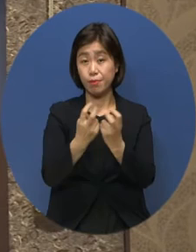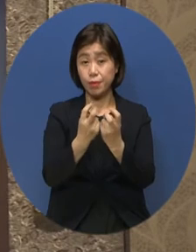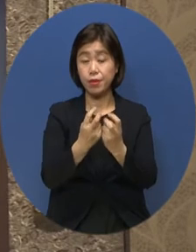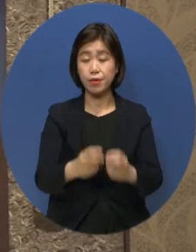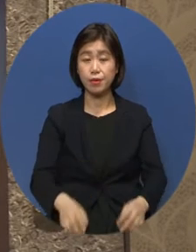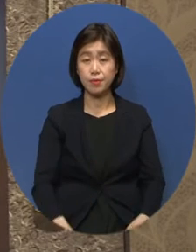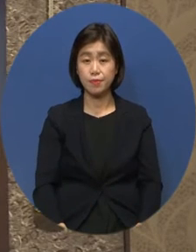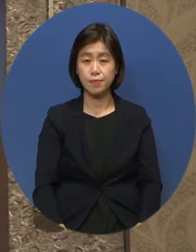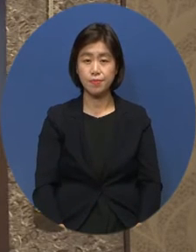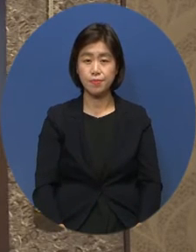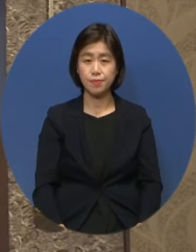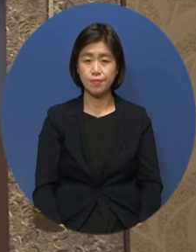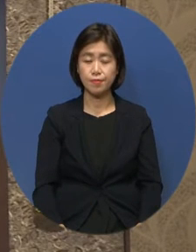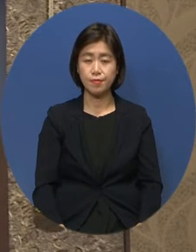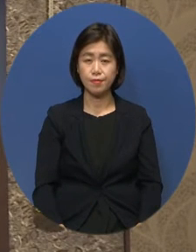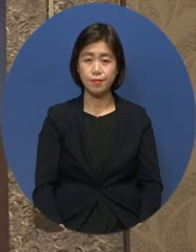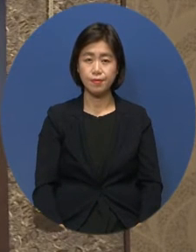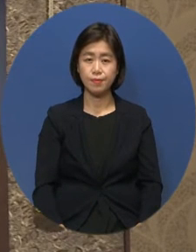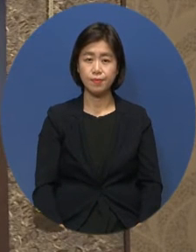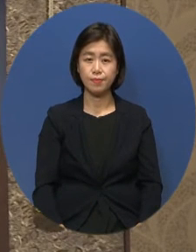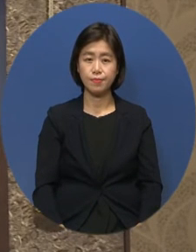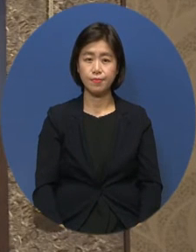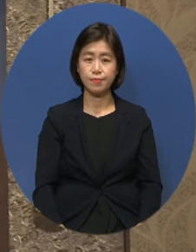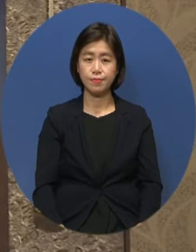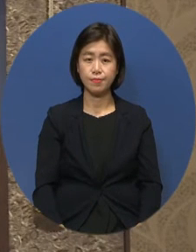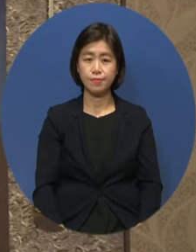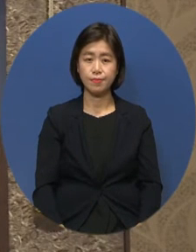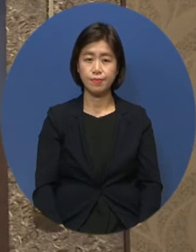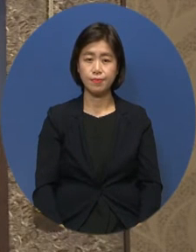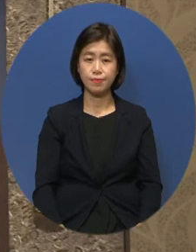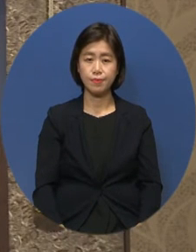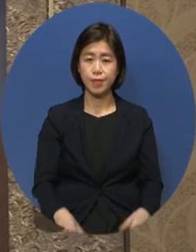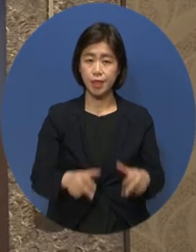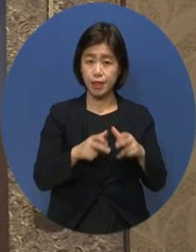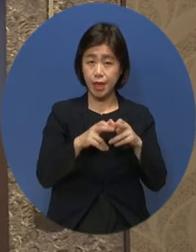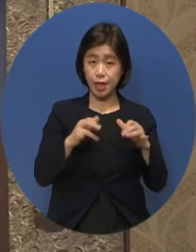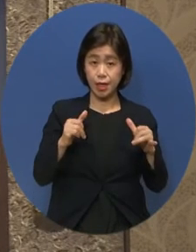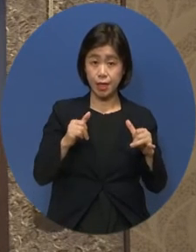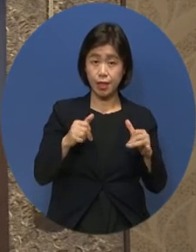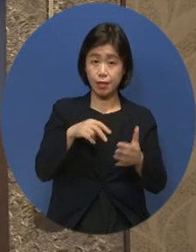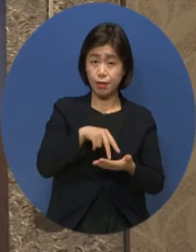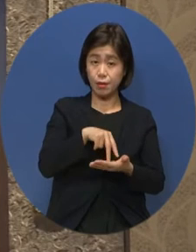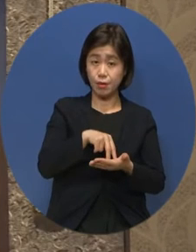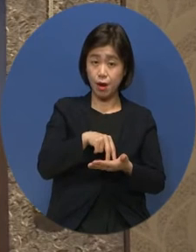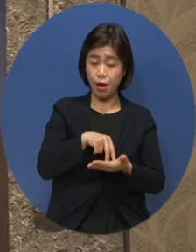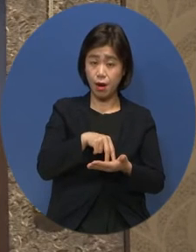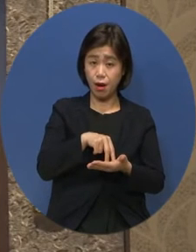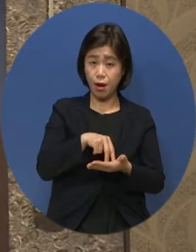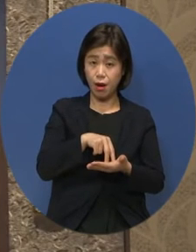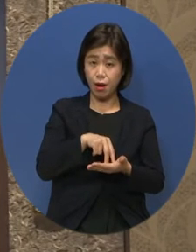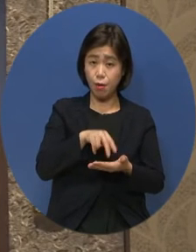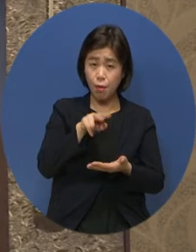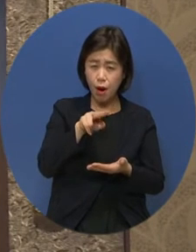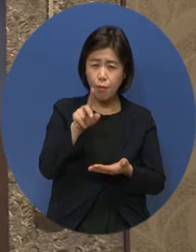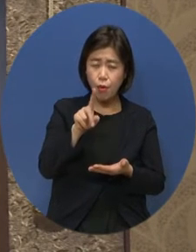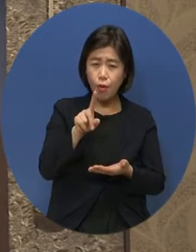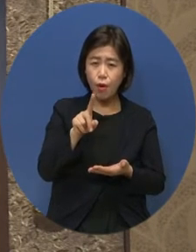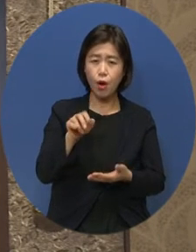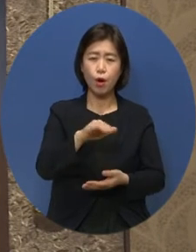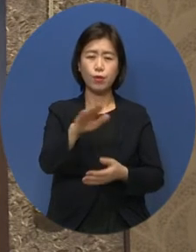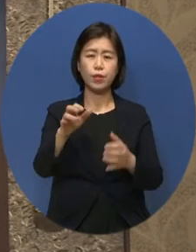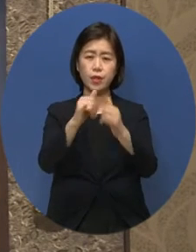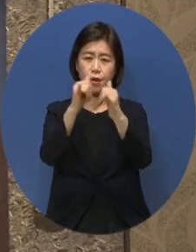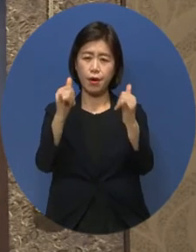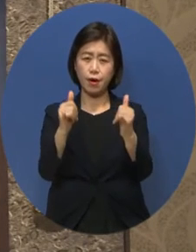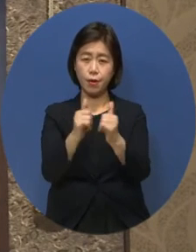저그 그룹 본다면 설명될 수 있는데 어 이들의 관점에서 본다면 우리 사회의 에 개선해야